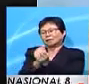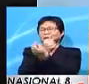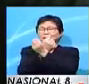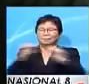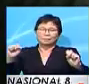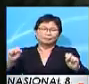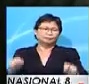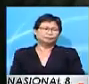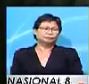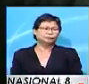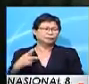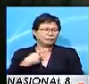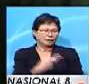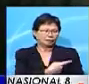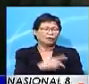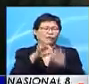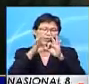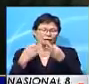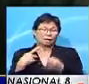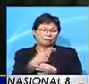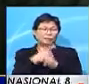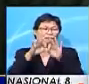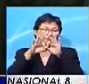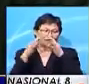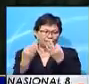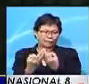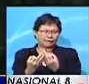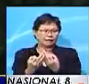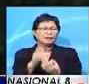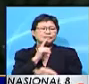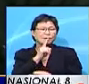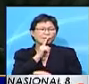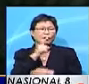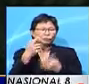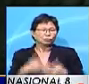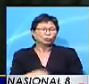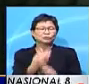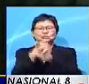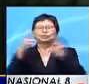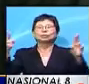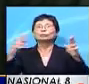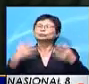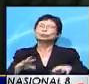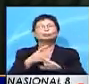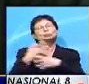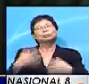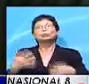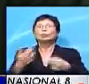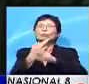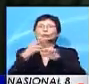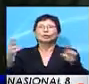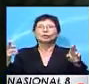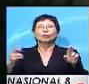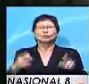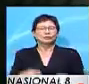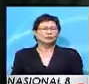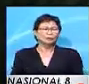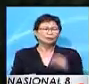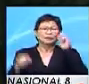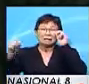selamat. Kami pihak keluarga memang telah membuat persediaan untuk keadaan yang